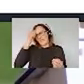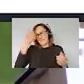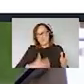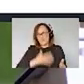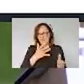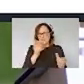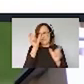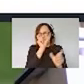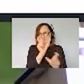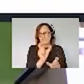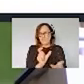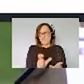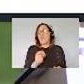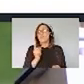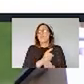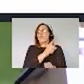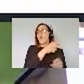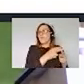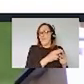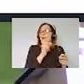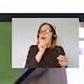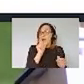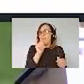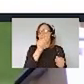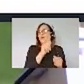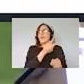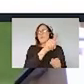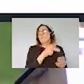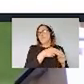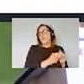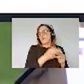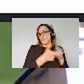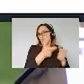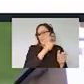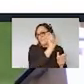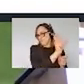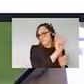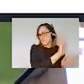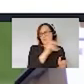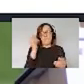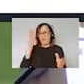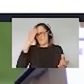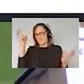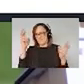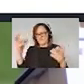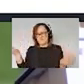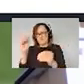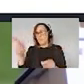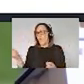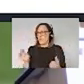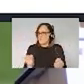tylko wytwarza nam je narzędzie, znaczy pojawią się dziwne, ale już wytworzone przez narzędzie i nie będzie kontrowersyjne, gdyby Państwo się